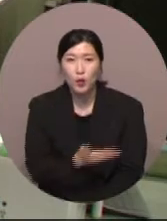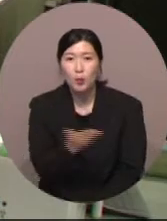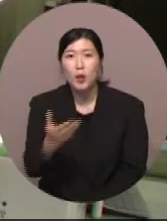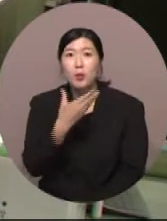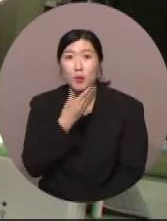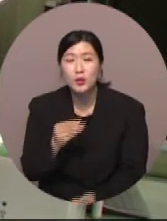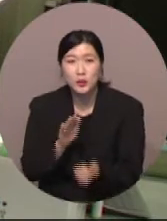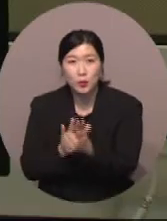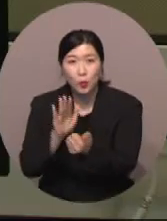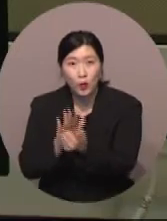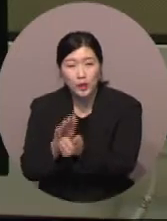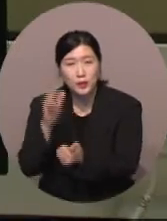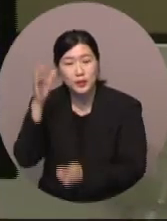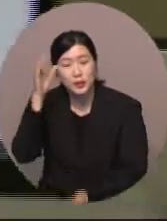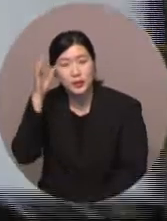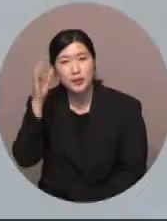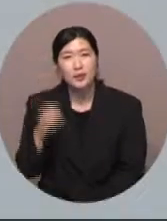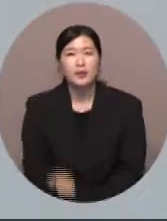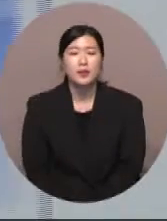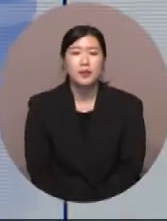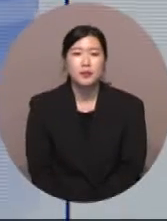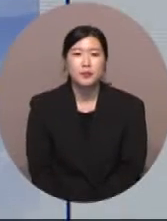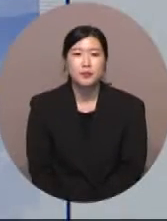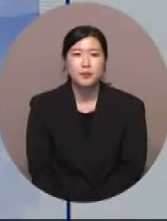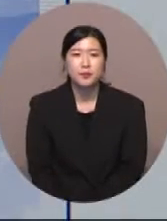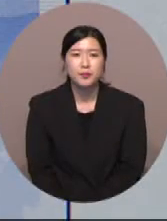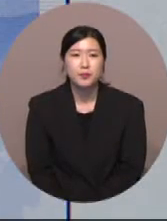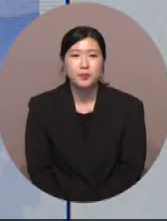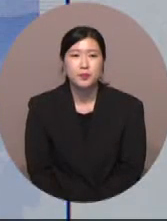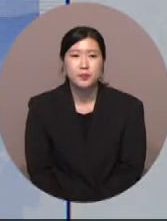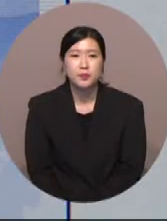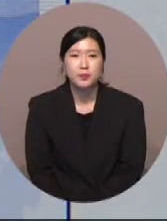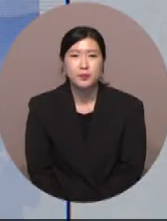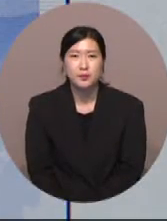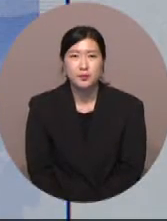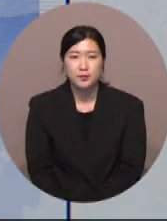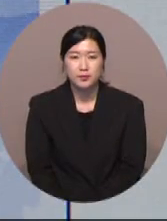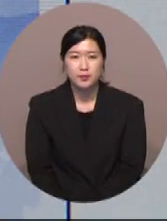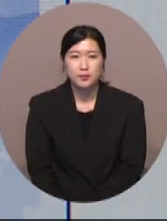향상에도 톡톡히 기여하고 있습니다. MBC 뉴스 박선진입니다.